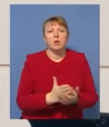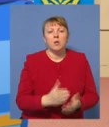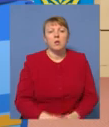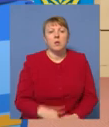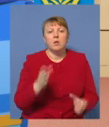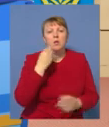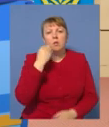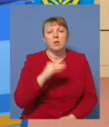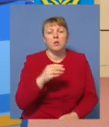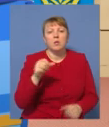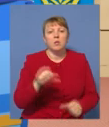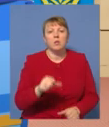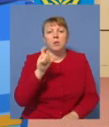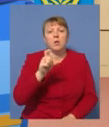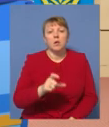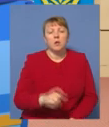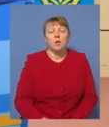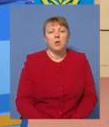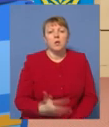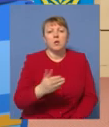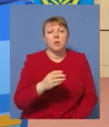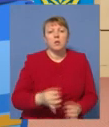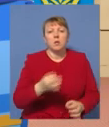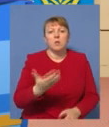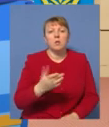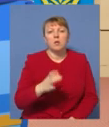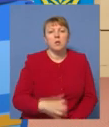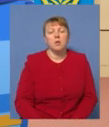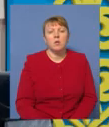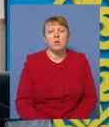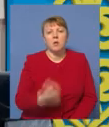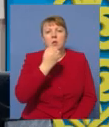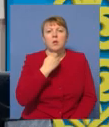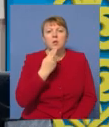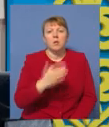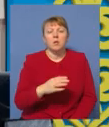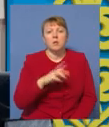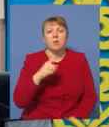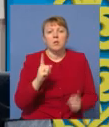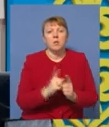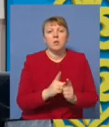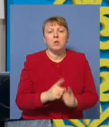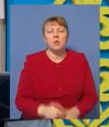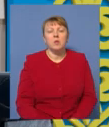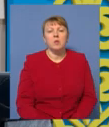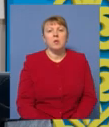обеспечить эффективную защиту прав граждан на всех стадиях уголовного процесса. Вам тоже спасибо. Спасибо и вам, уважаемые телезрители. Всего